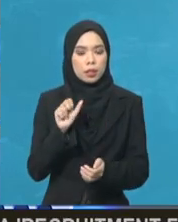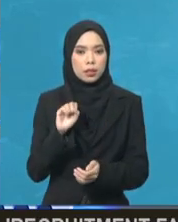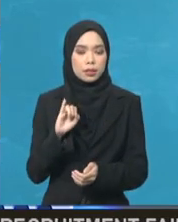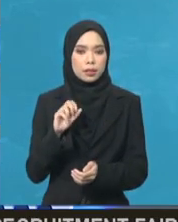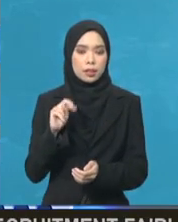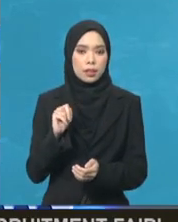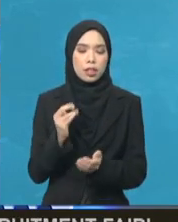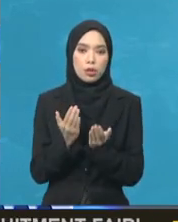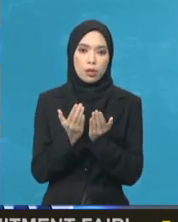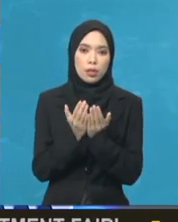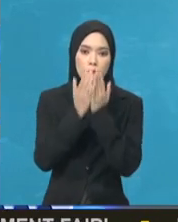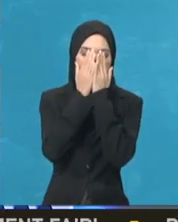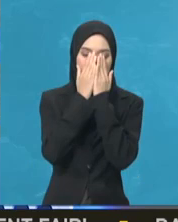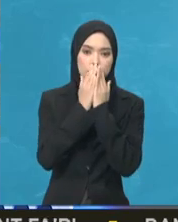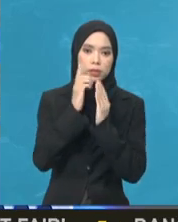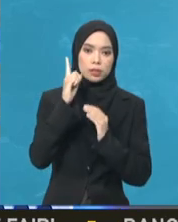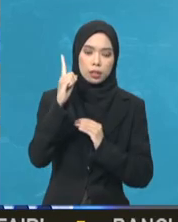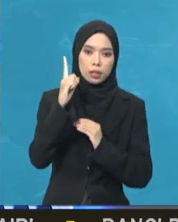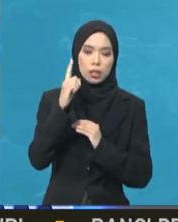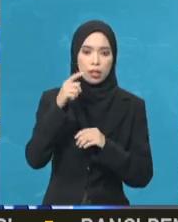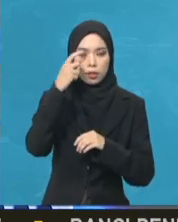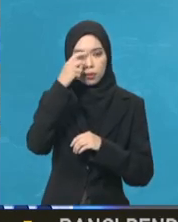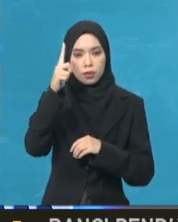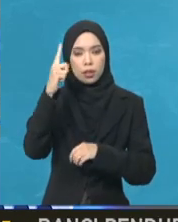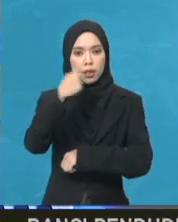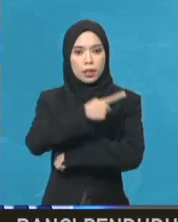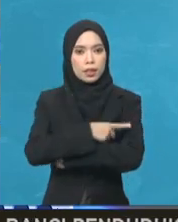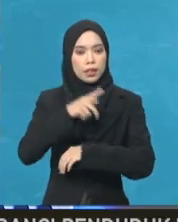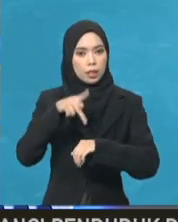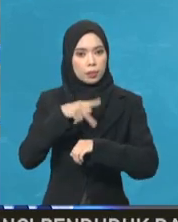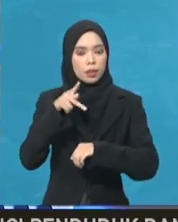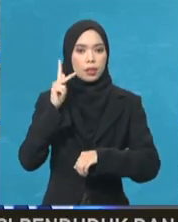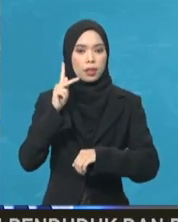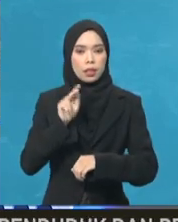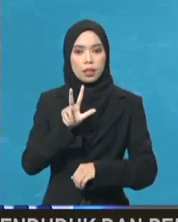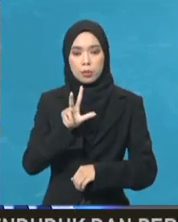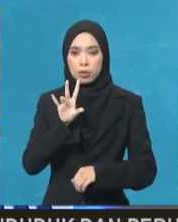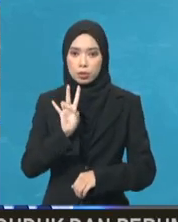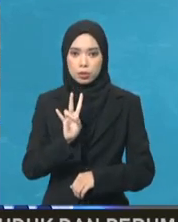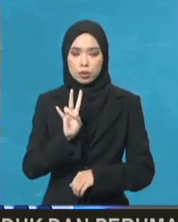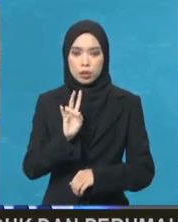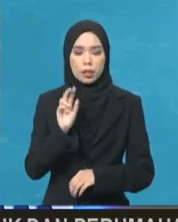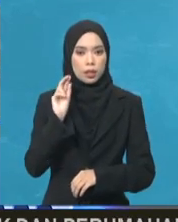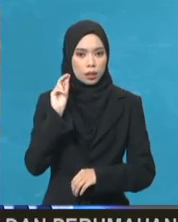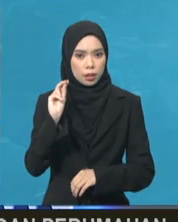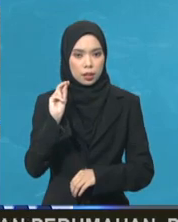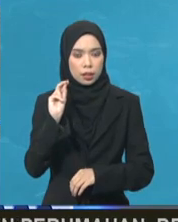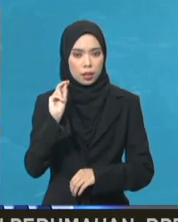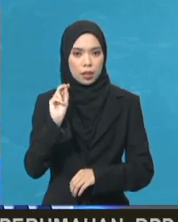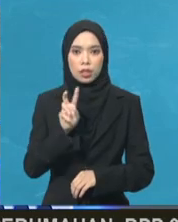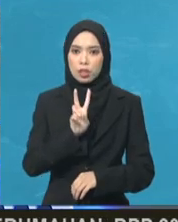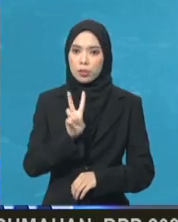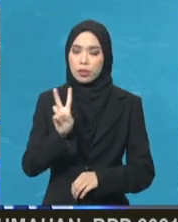kesyukuran sempurna sambutan ulangtahun hari kebangsaan Negara Brunei Darussalam ke-37 akan diadakan pada